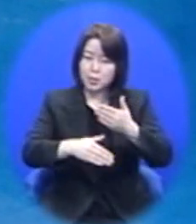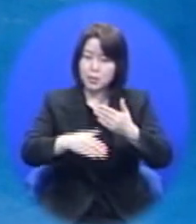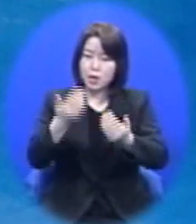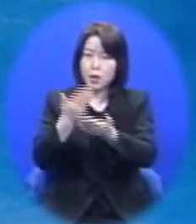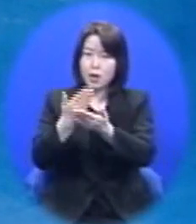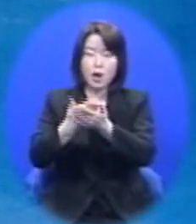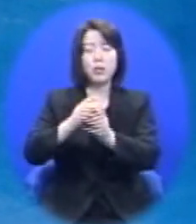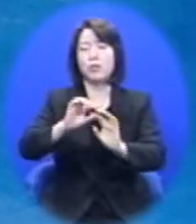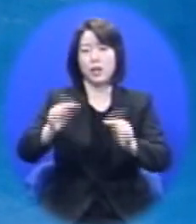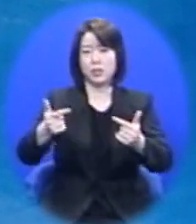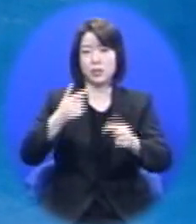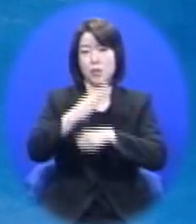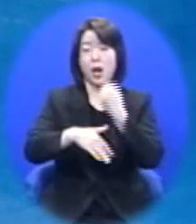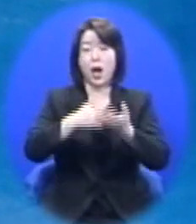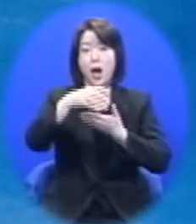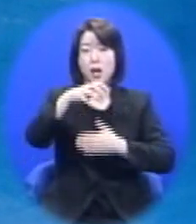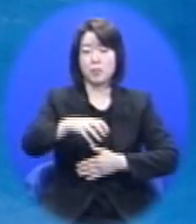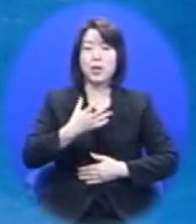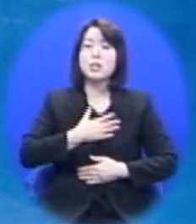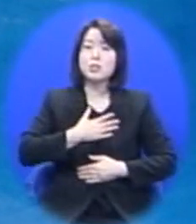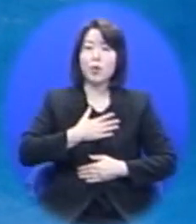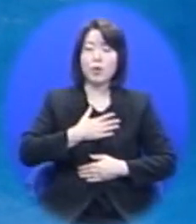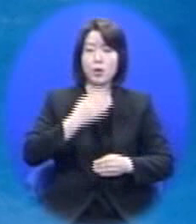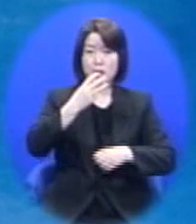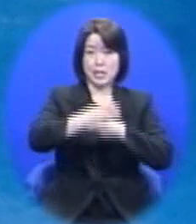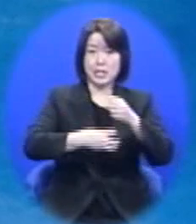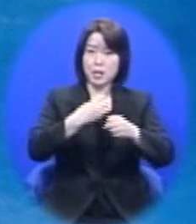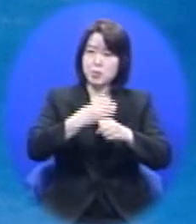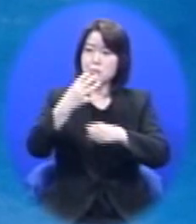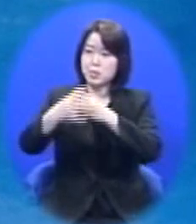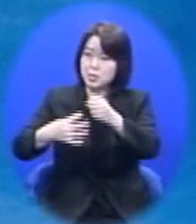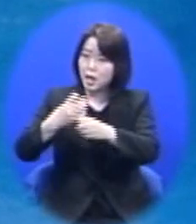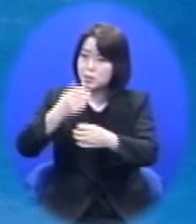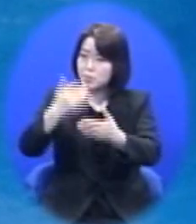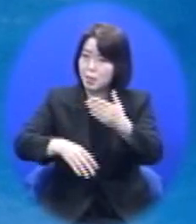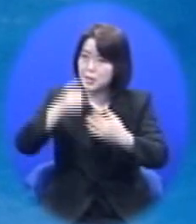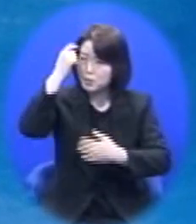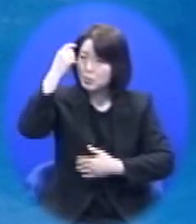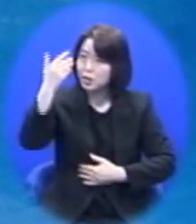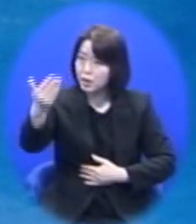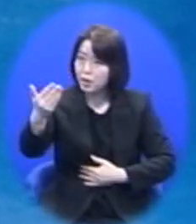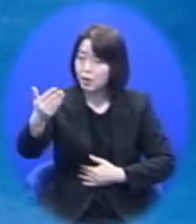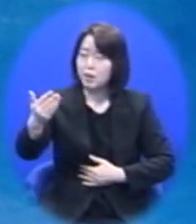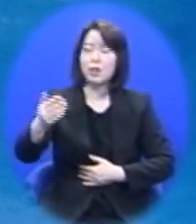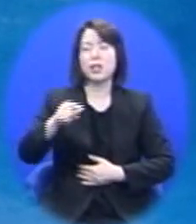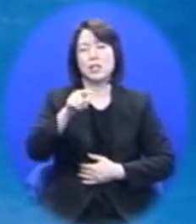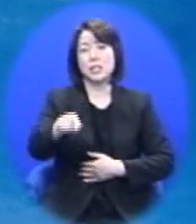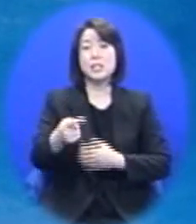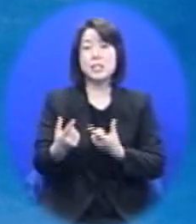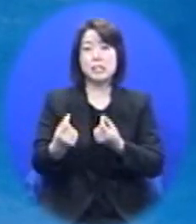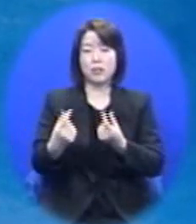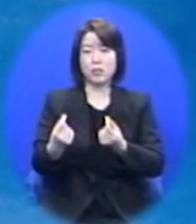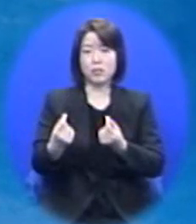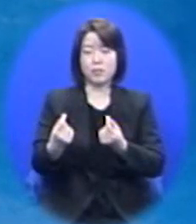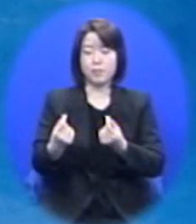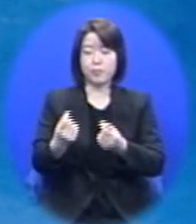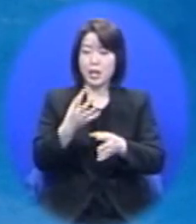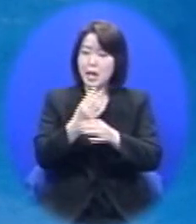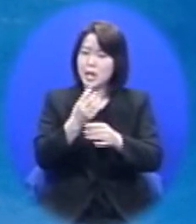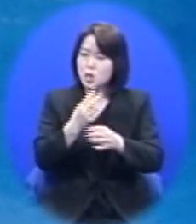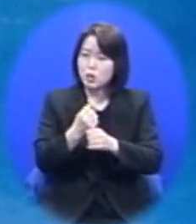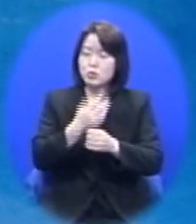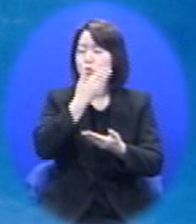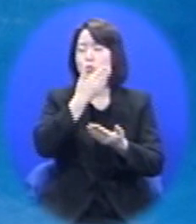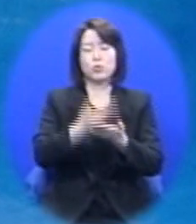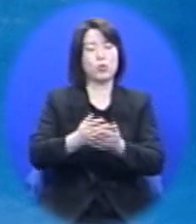거 아니에요. 하나님 앞에 저 30년 남았습니까? 40년 남았습니까? 그 연수는 중요하지